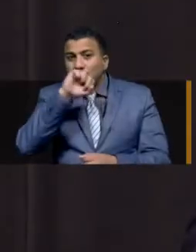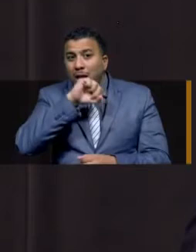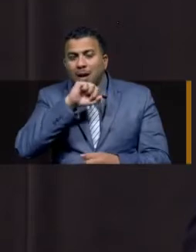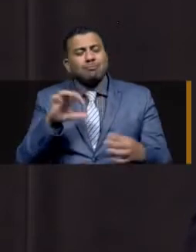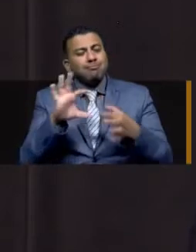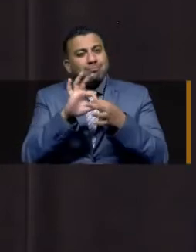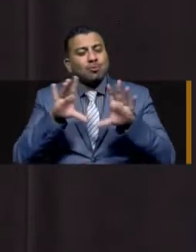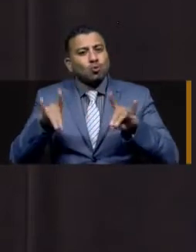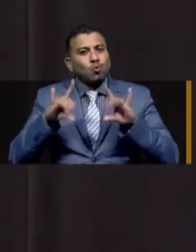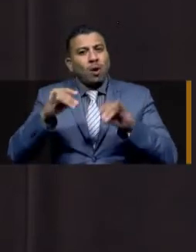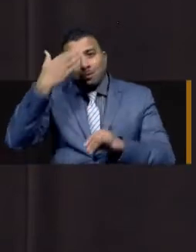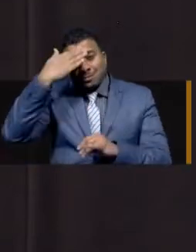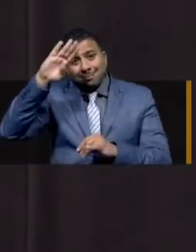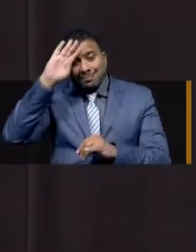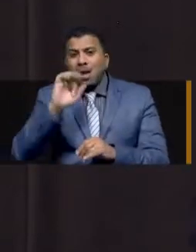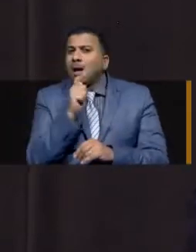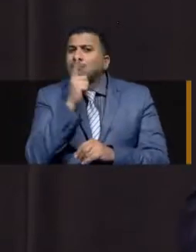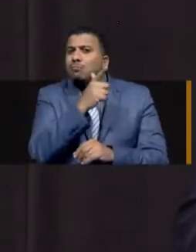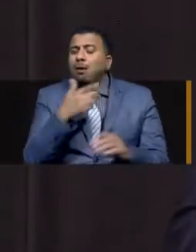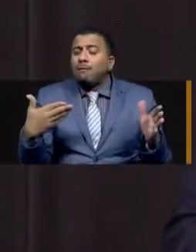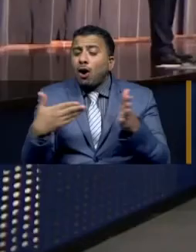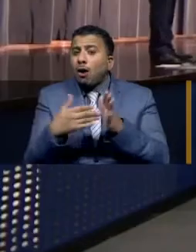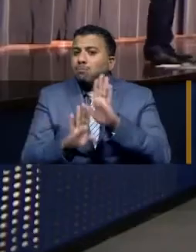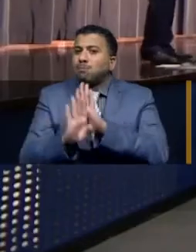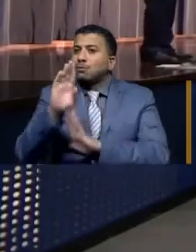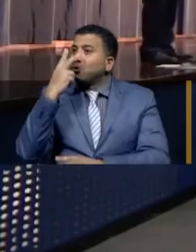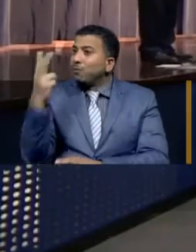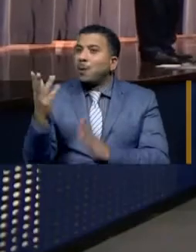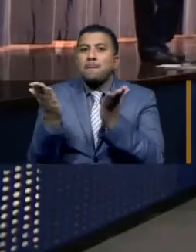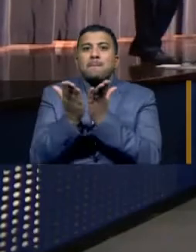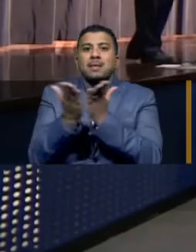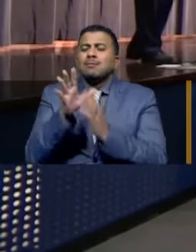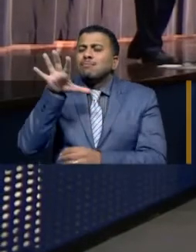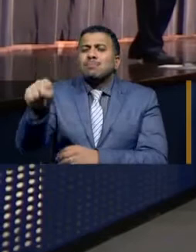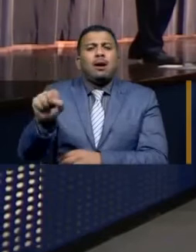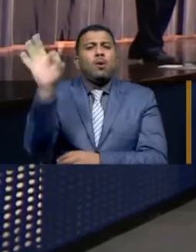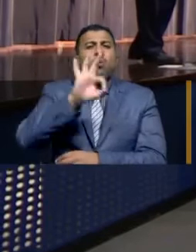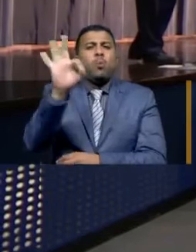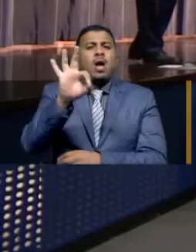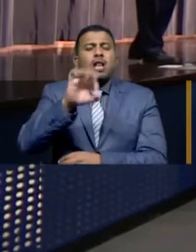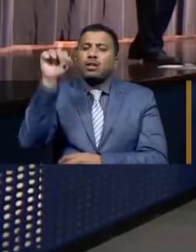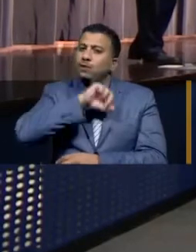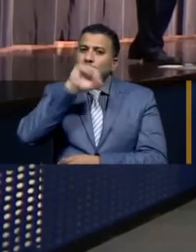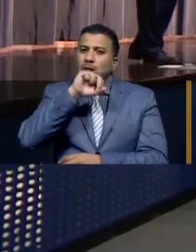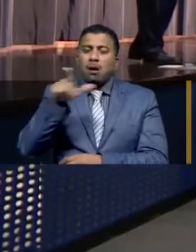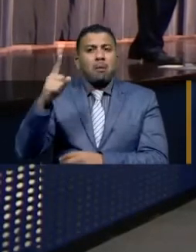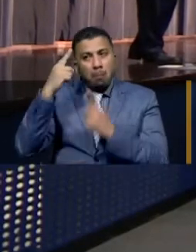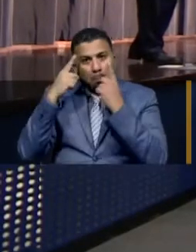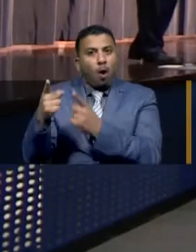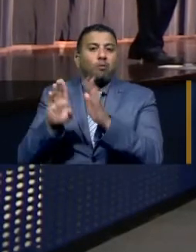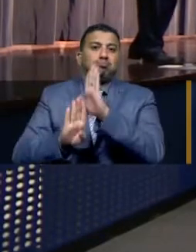وإمارة الشارقة، والذي ظهرت ثماره في المدرسة التي أنشئت في الشارقة وصارت إحدى أفضل المدارس